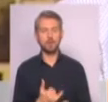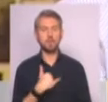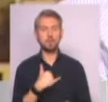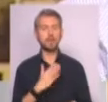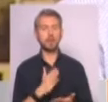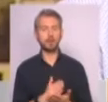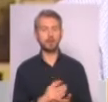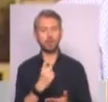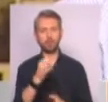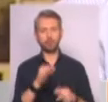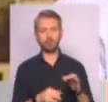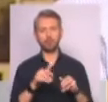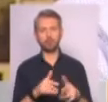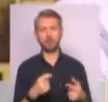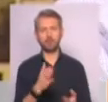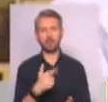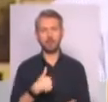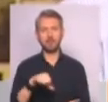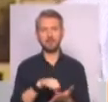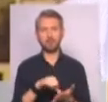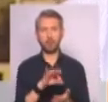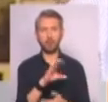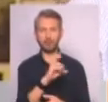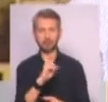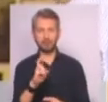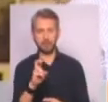умовно, одна з судових справ, де я представляю ОСББ по